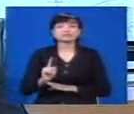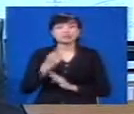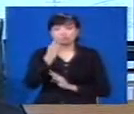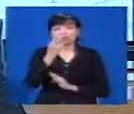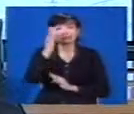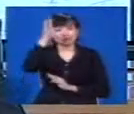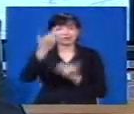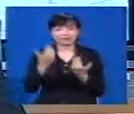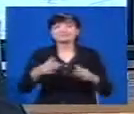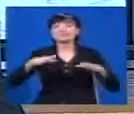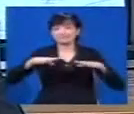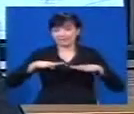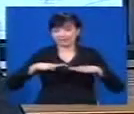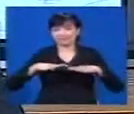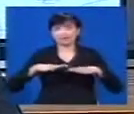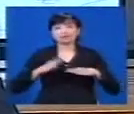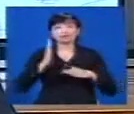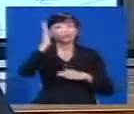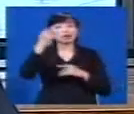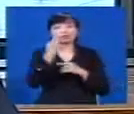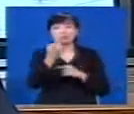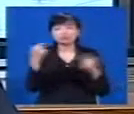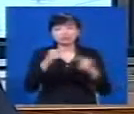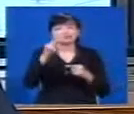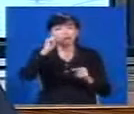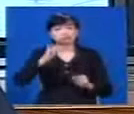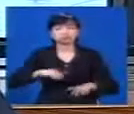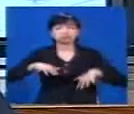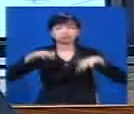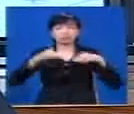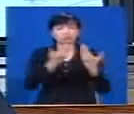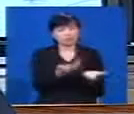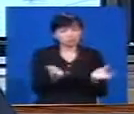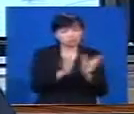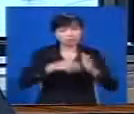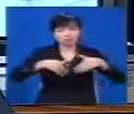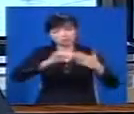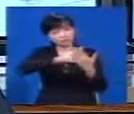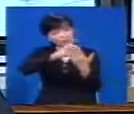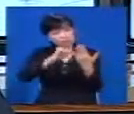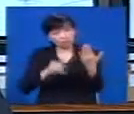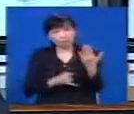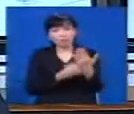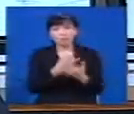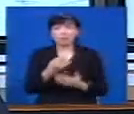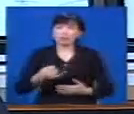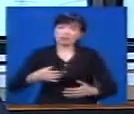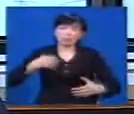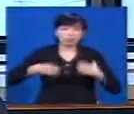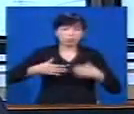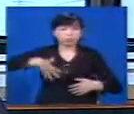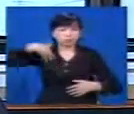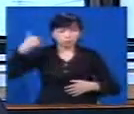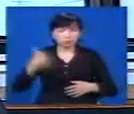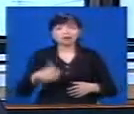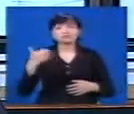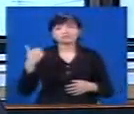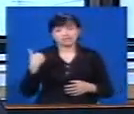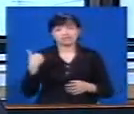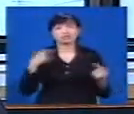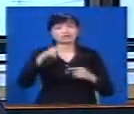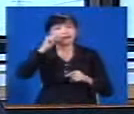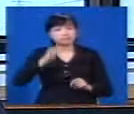งหน้ามาดูถึงเรื่องของอุทกภัยนะฮะประชาชนหลายครอบครัวหลายจังหวัดก็ยังคงอยู่ในสภาพที่ได้รับความเดือดร้อนอย่างหนักจ